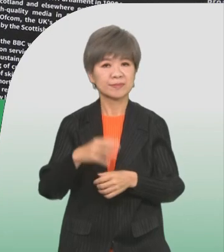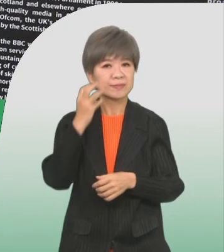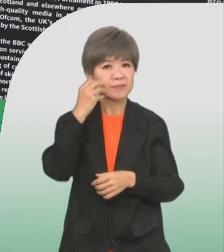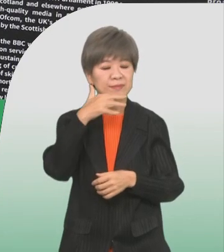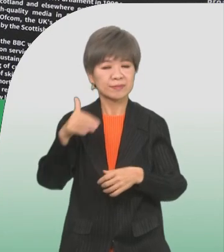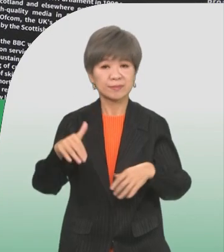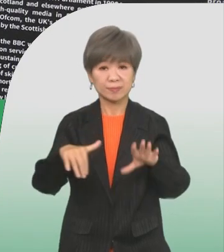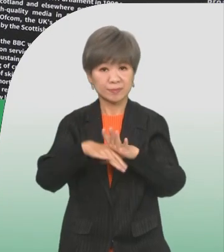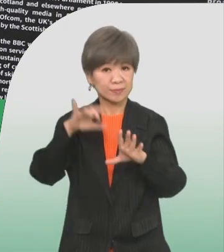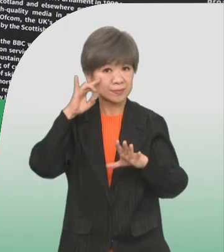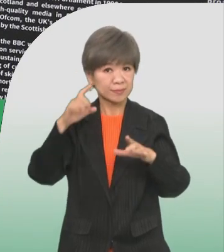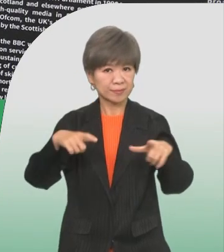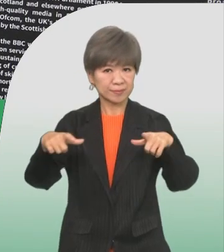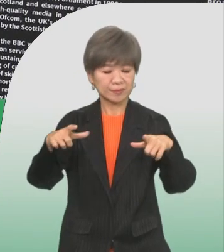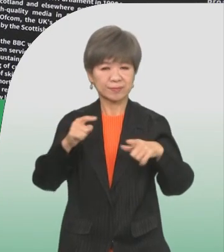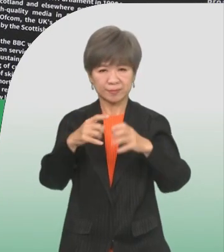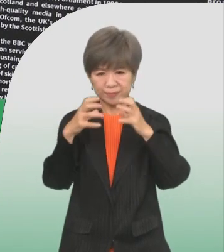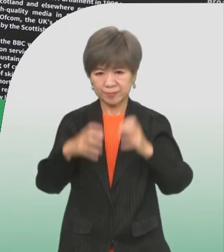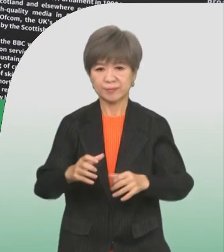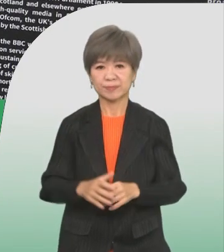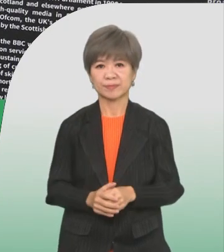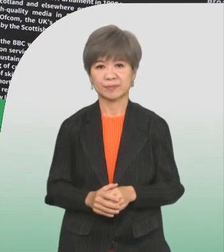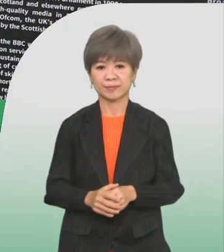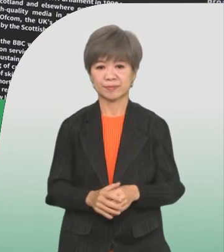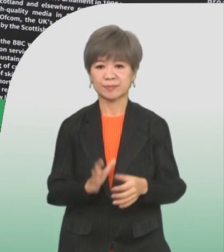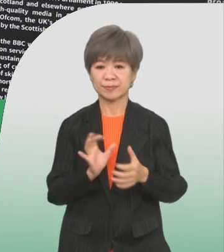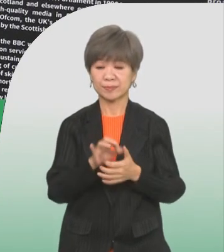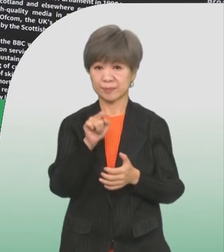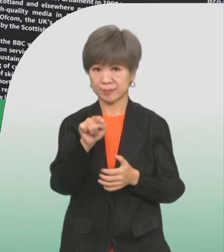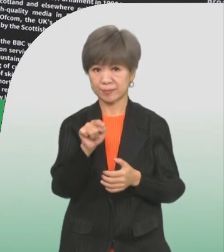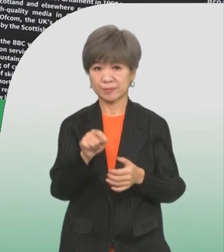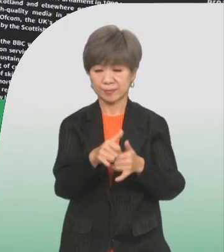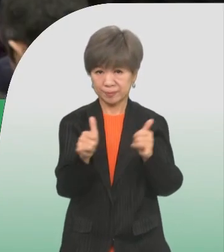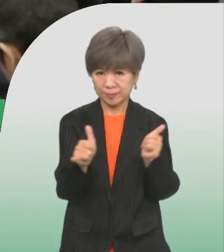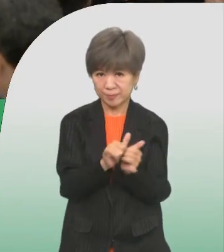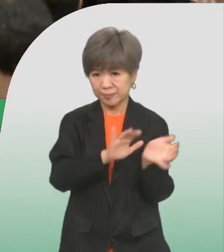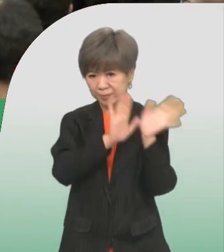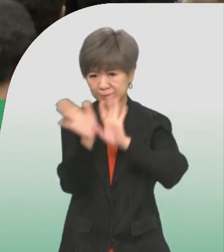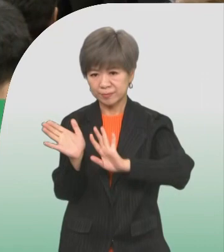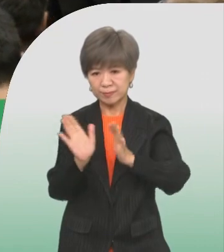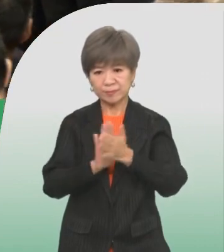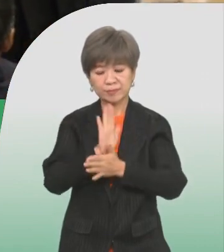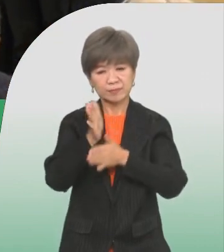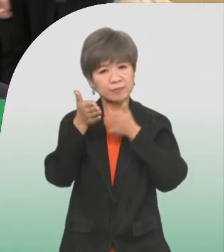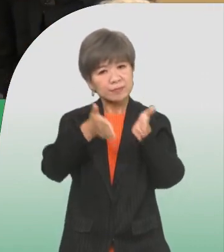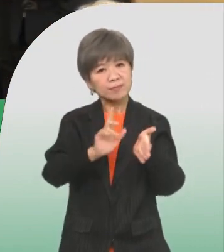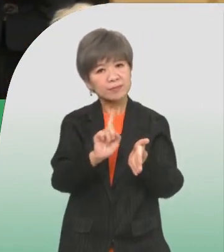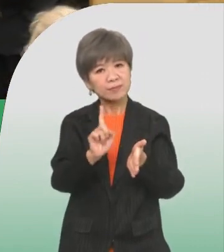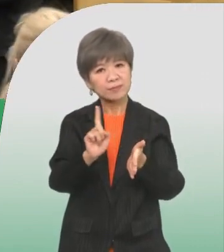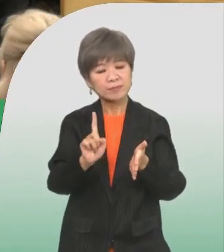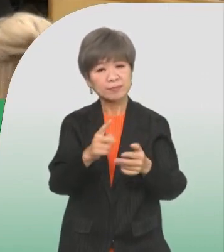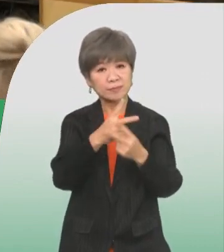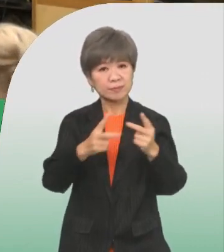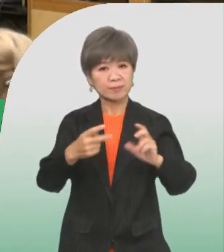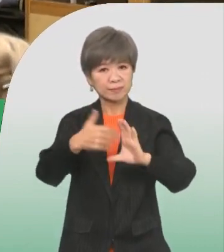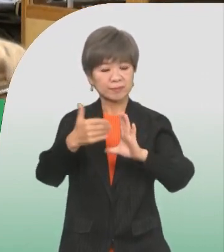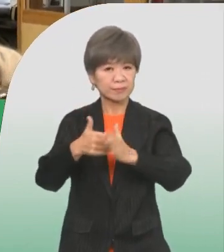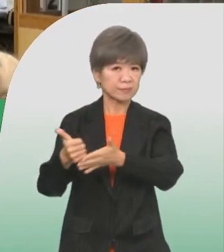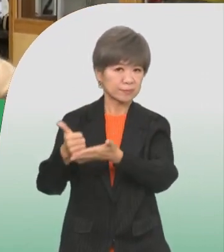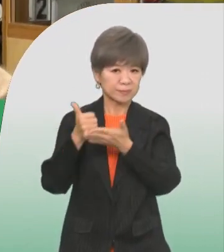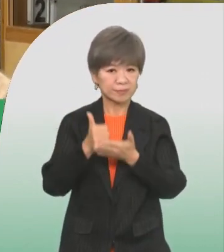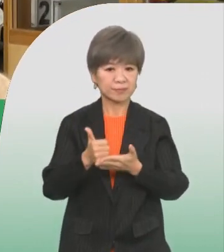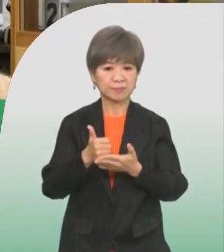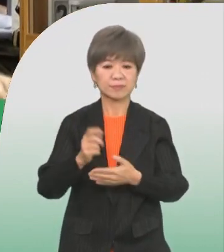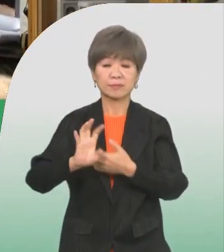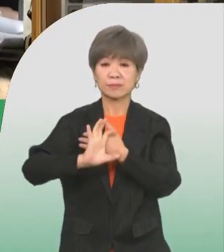今日早上的重点是讲到足球媒体的现况，还有南北的发展。客家电视台嘛，特别邀请到境